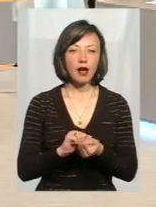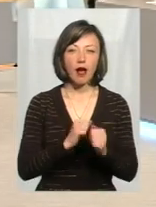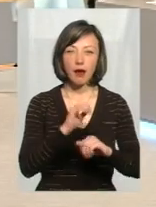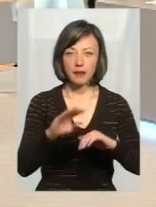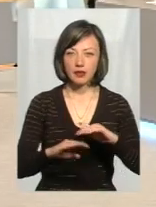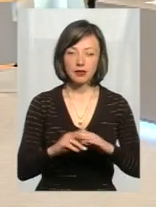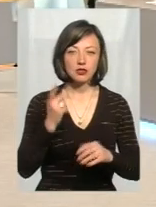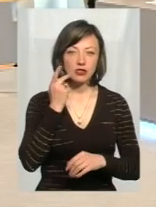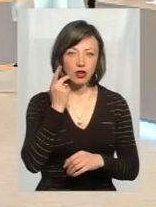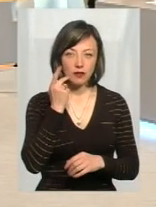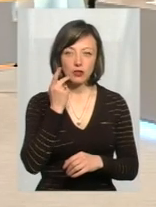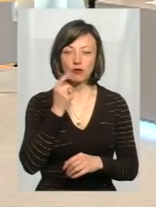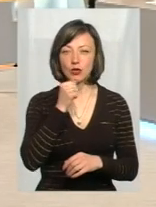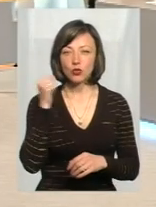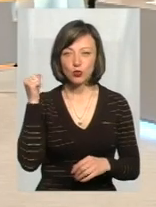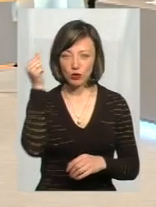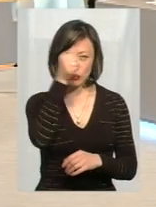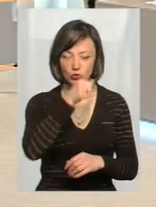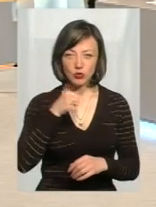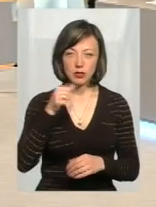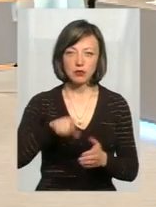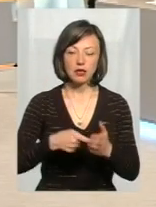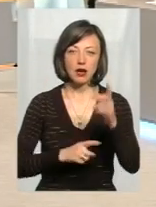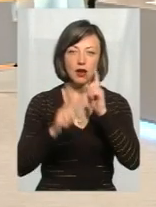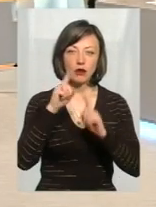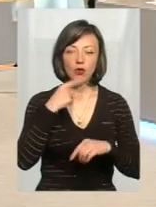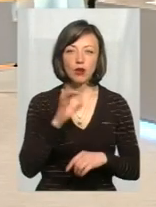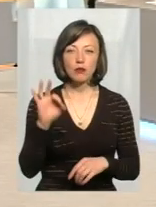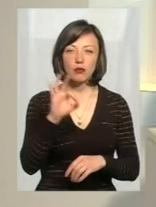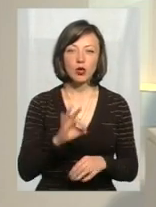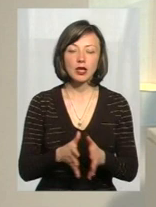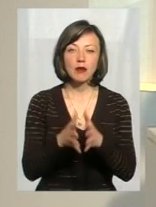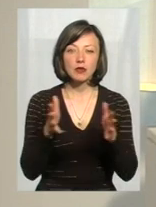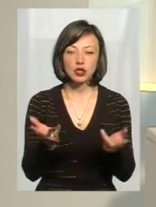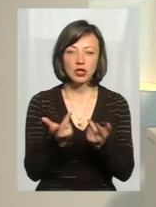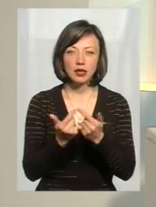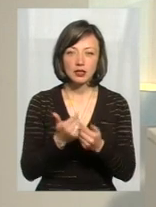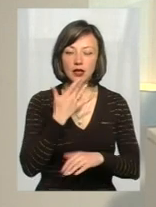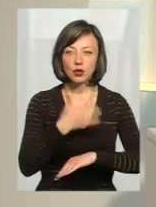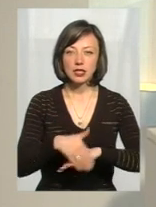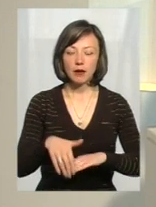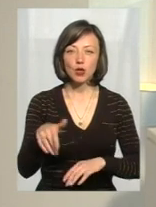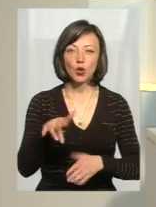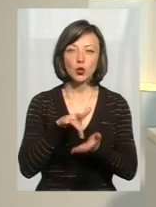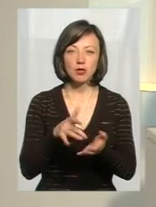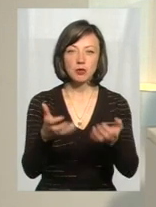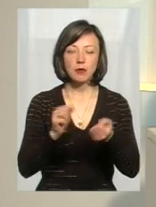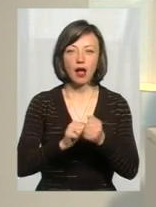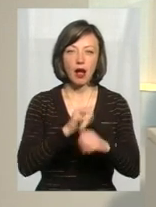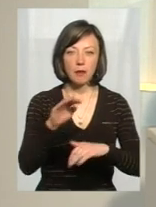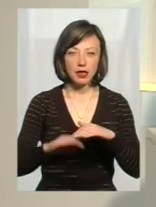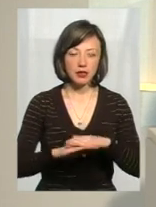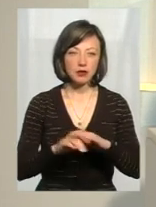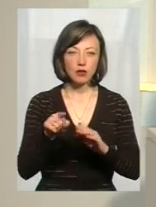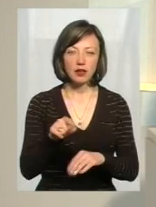Кам'янець завжди, от і в минулому році міська рада говорила про те, що найбільшу кількість саме іноземних туристів приймає Кам'янець, вони